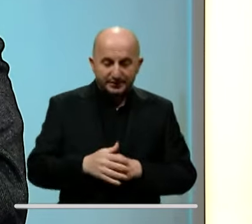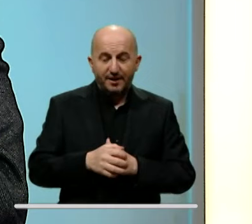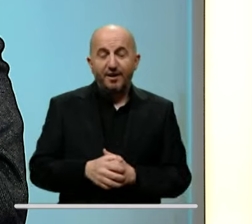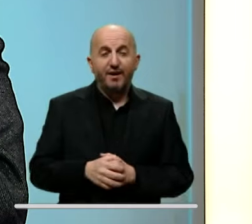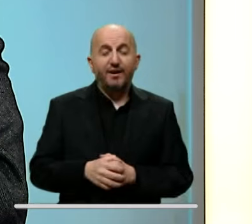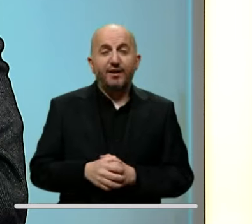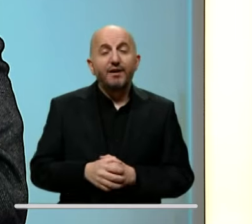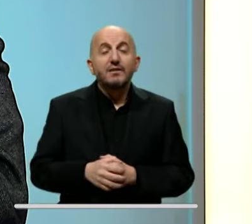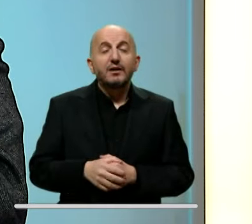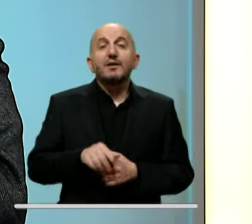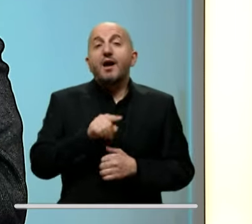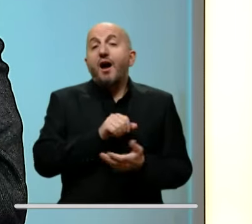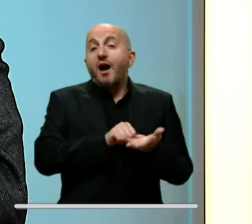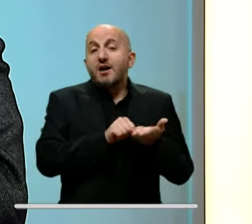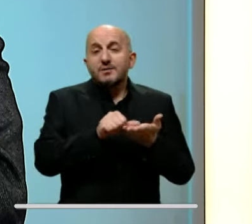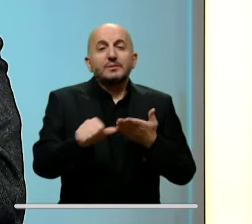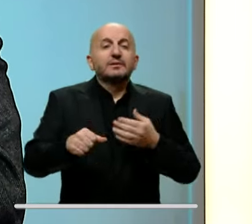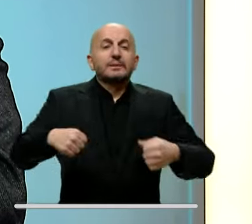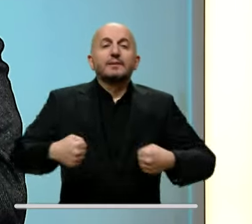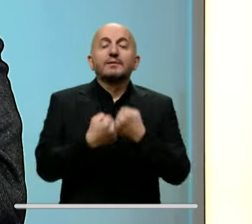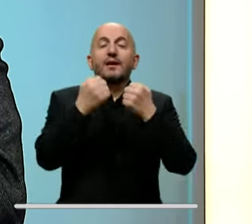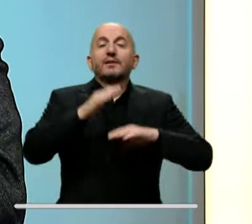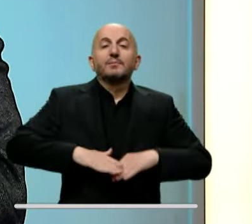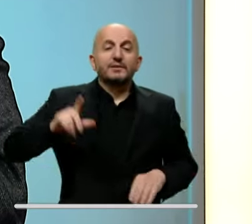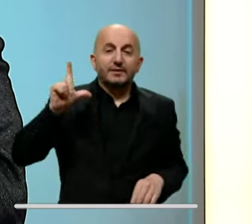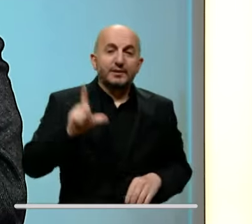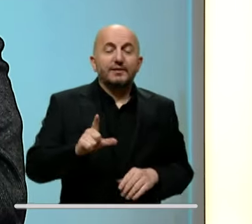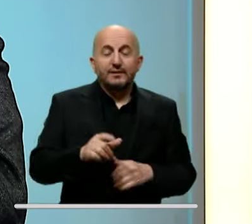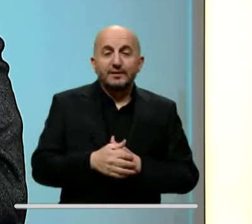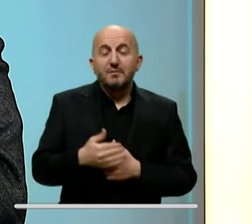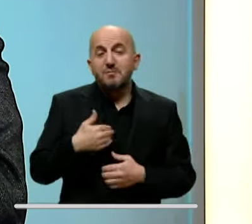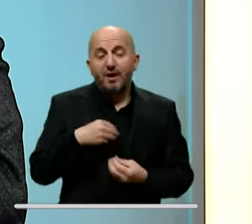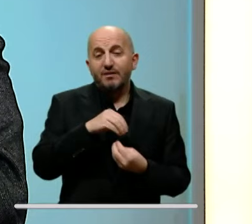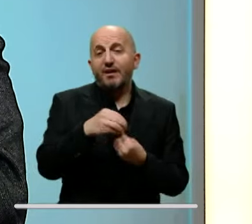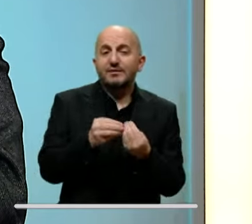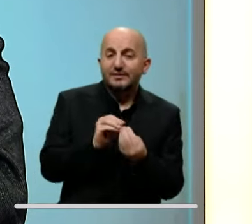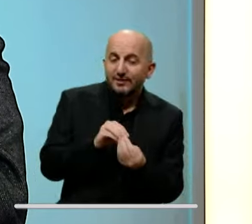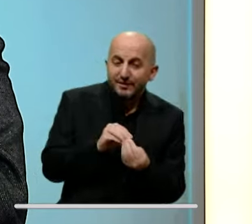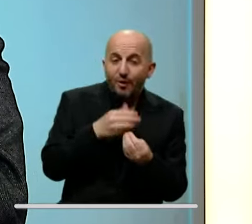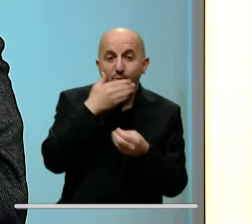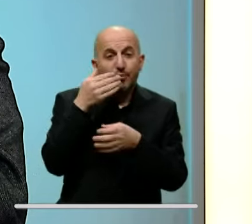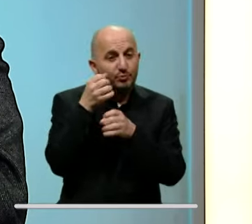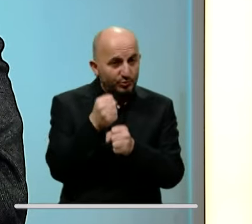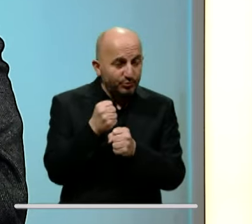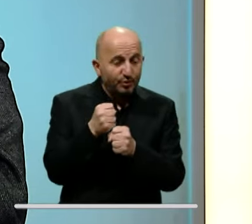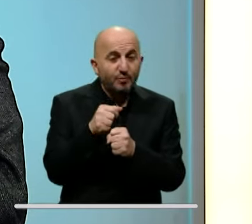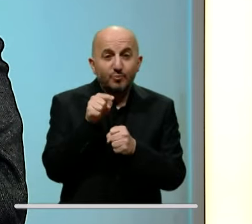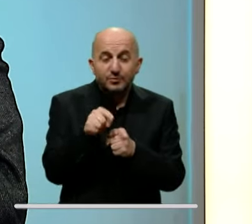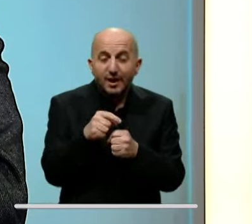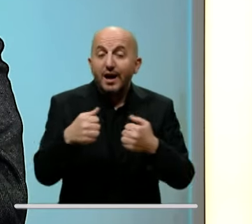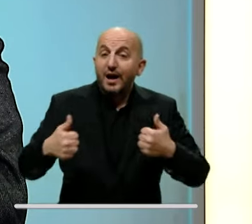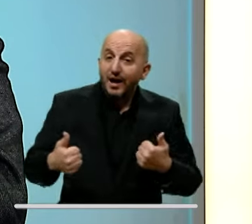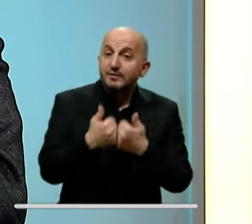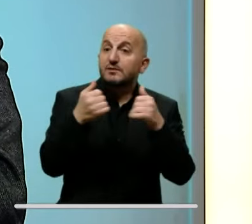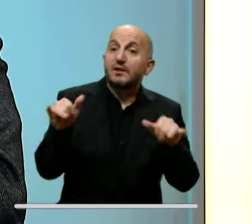Eee bunların hepsini kaza etmesi gerekir Ama ben kandilde oruç tutuyorum Eee Bu da kaza yerine